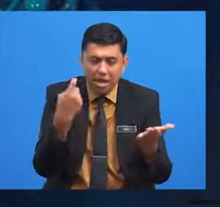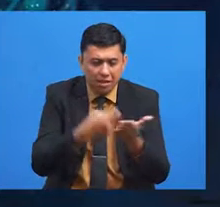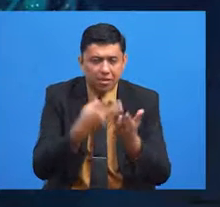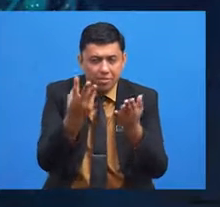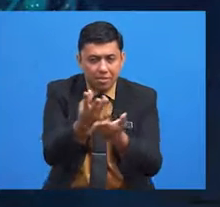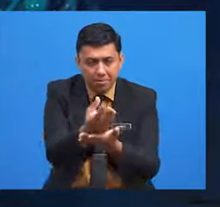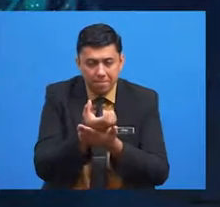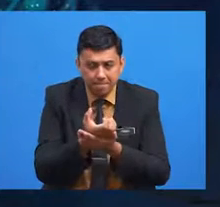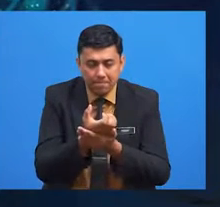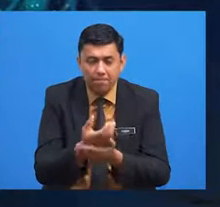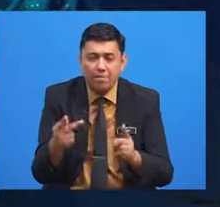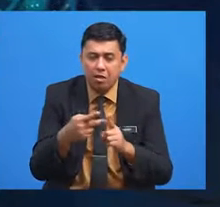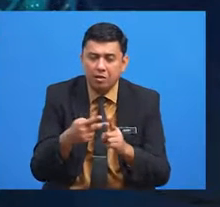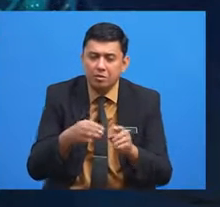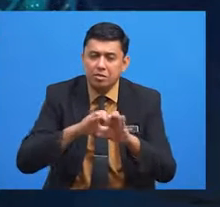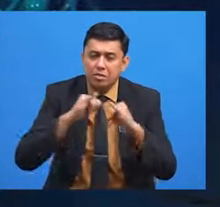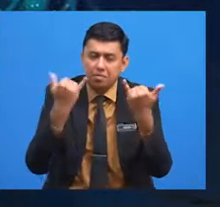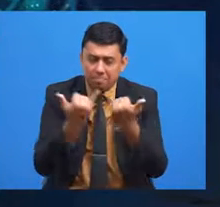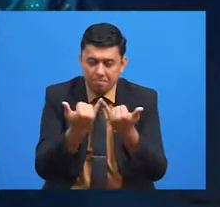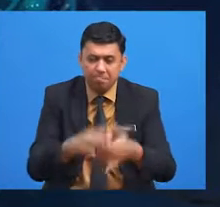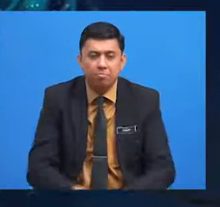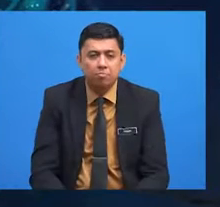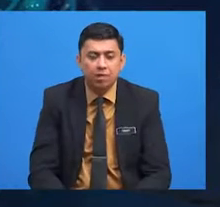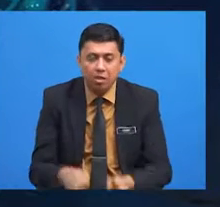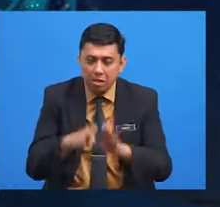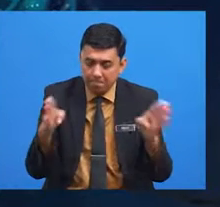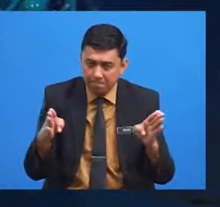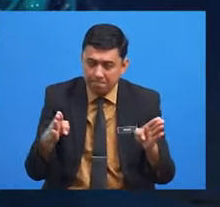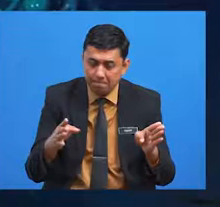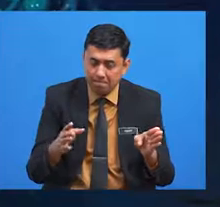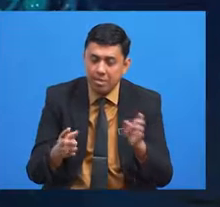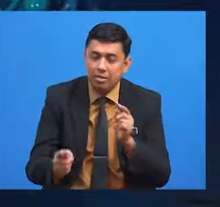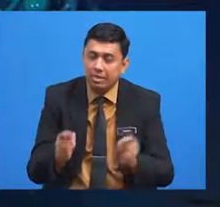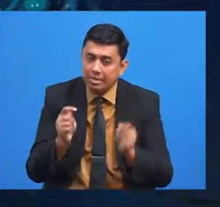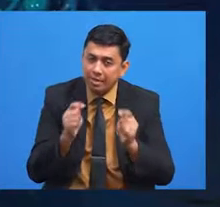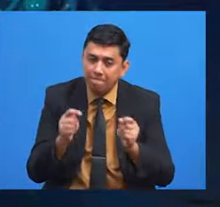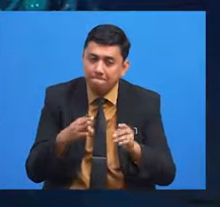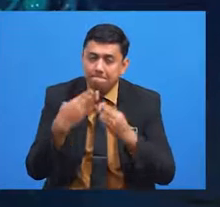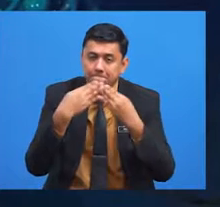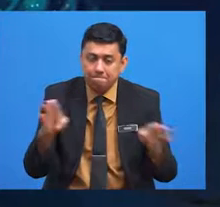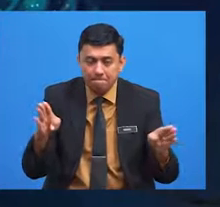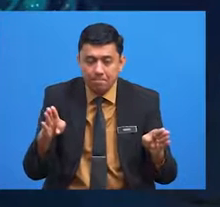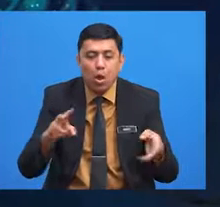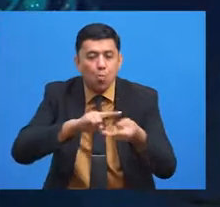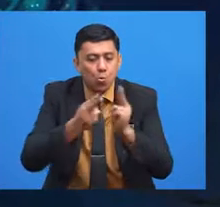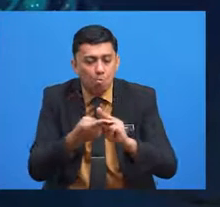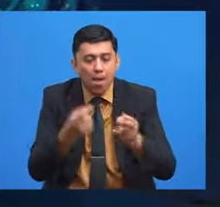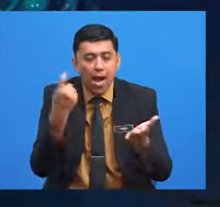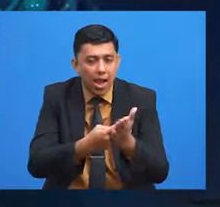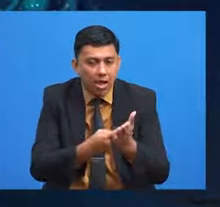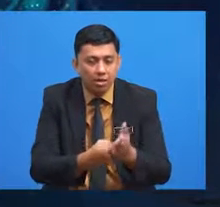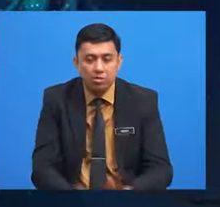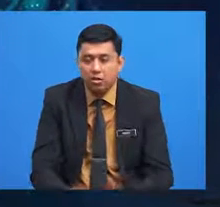penting kepada firma dalam membandingkan tindak balas ke atas perubahan harga untuk